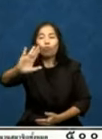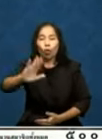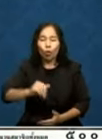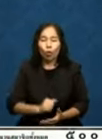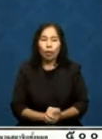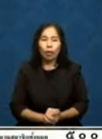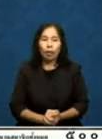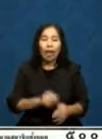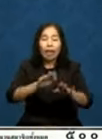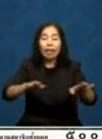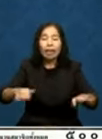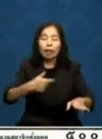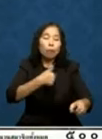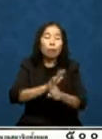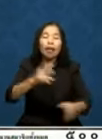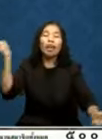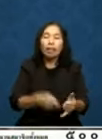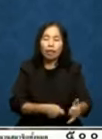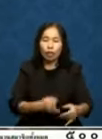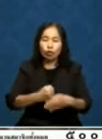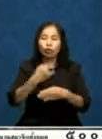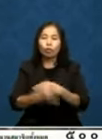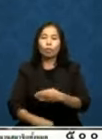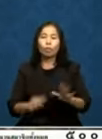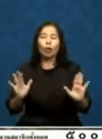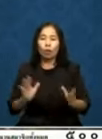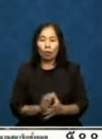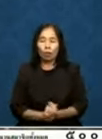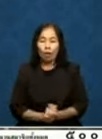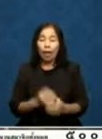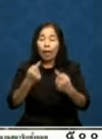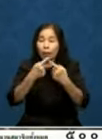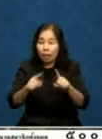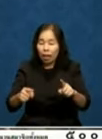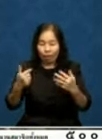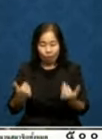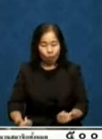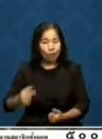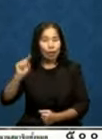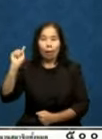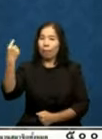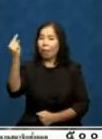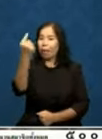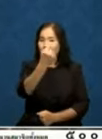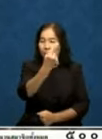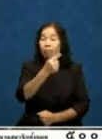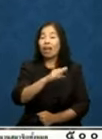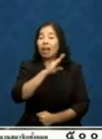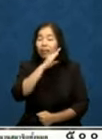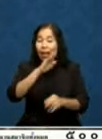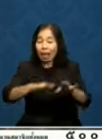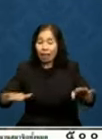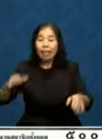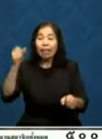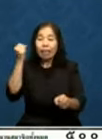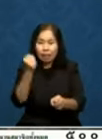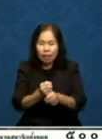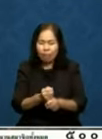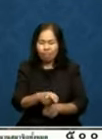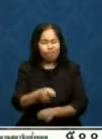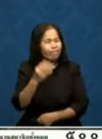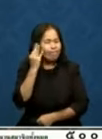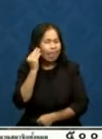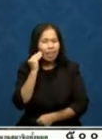เด็กทำอะไรไม่พอใจก็ตีแล้วก็จบเลยค่ะแต่วิธีการสมัยใหม่เนี่ย เมื่อเด็กทำพฤติกรรมที่เรารู้สึกว่ามันไม่น่